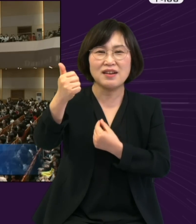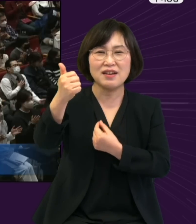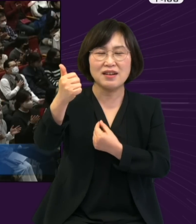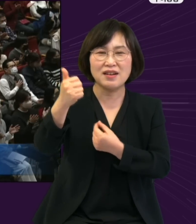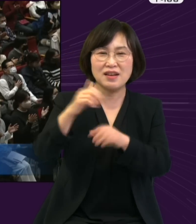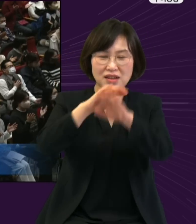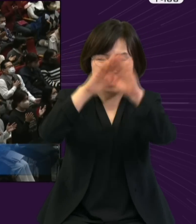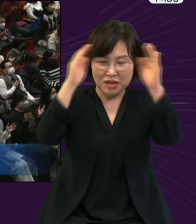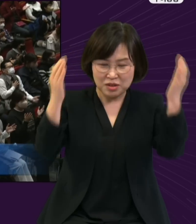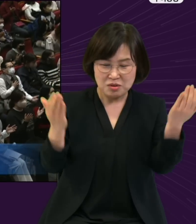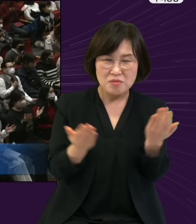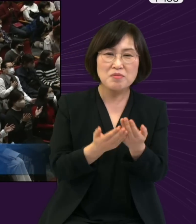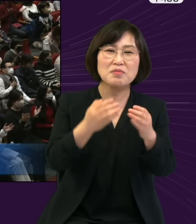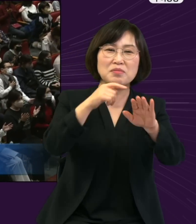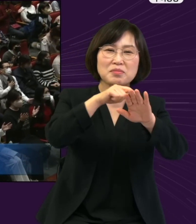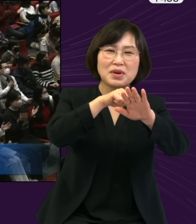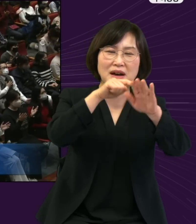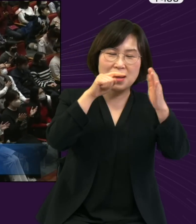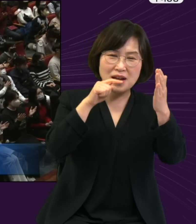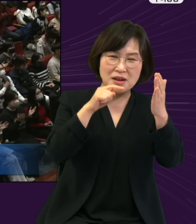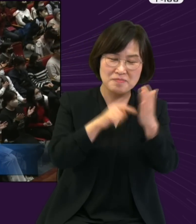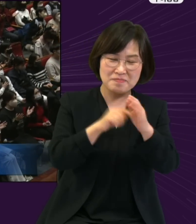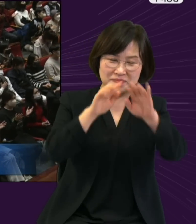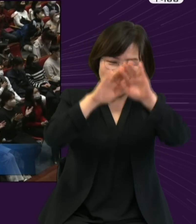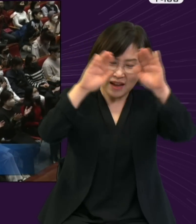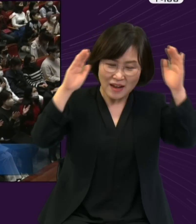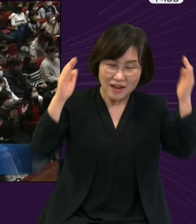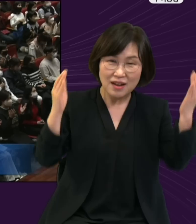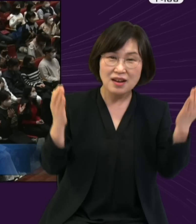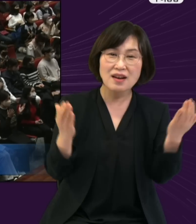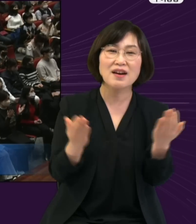온 마음 다해